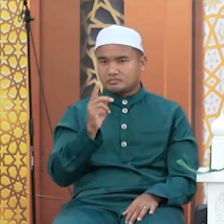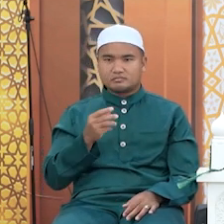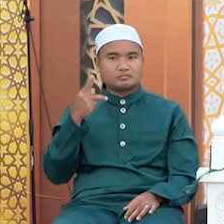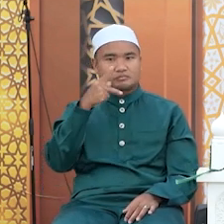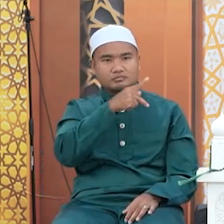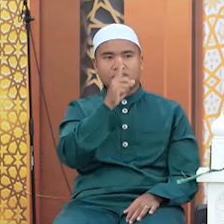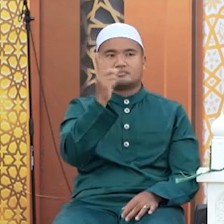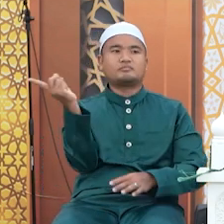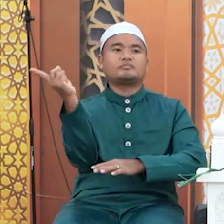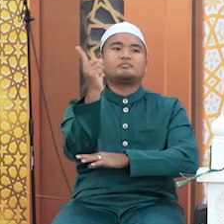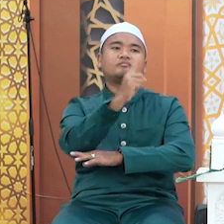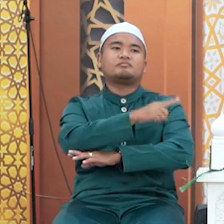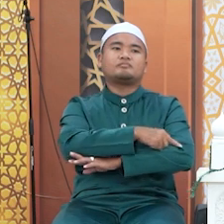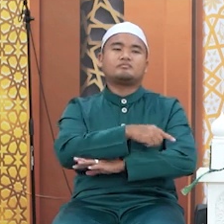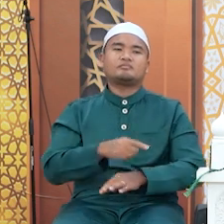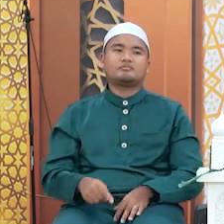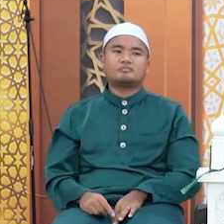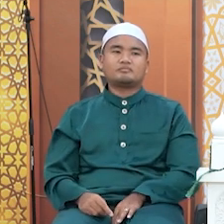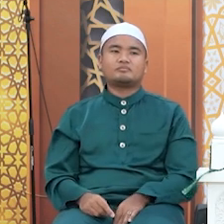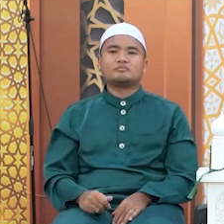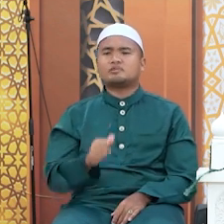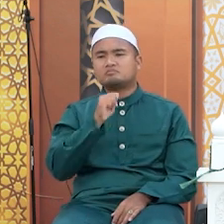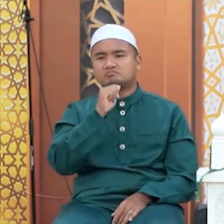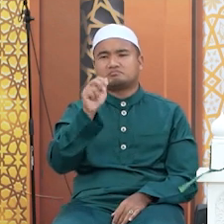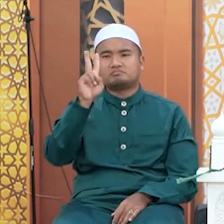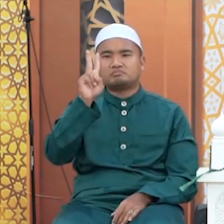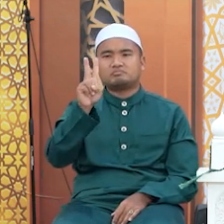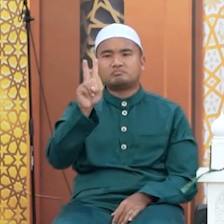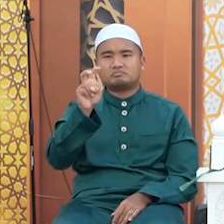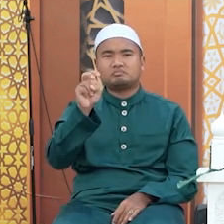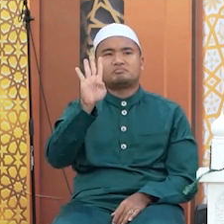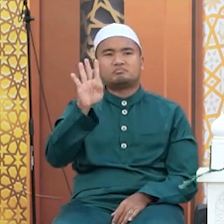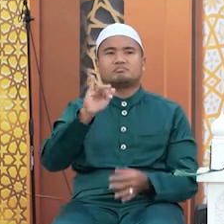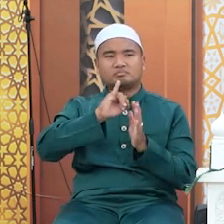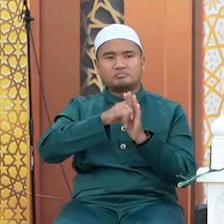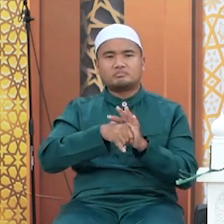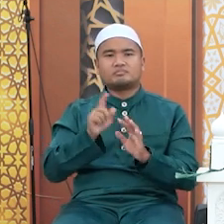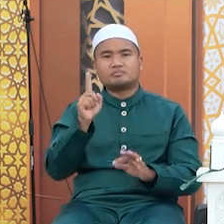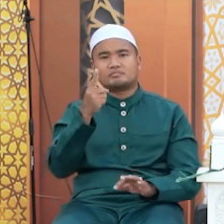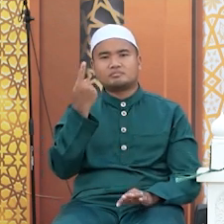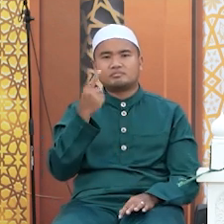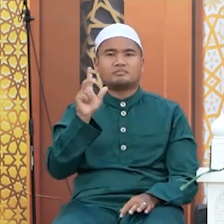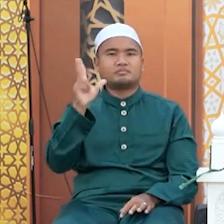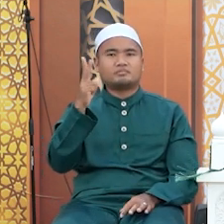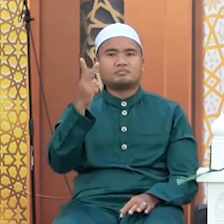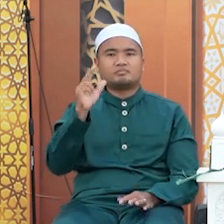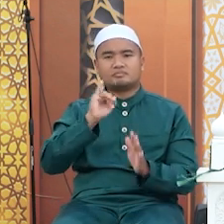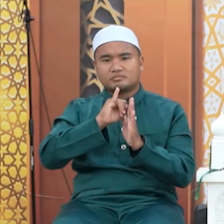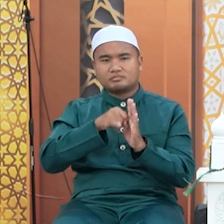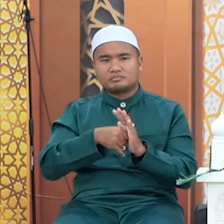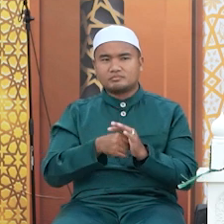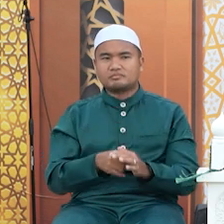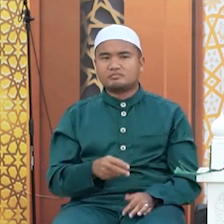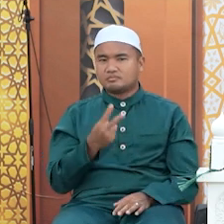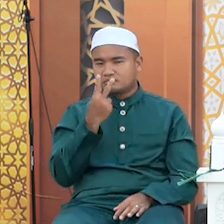Kita puasa sehari. Sehari tu bukan maknanya 24 jam. Sekadar 12 jam, 13 jam tengok waktu di